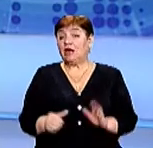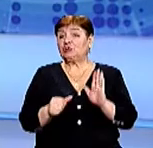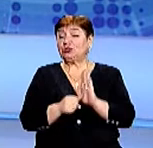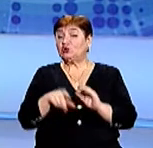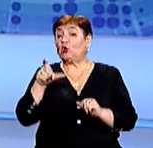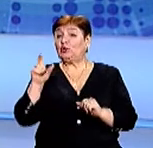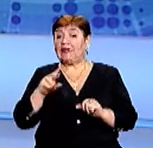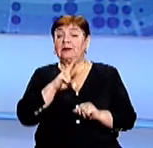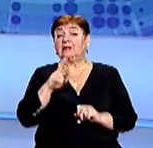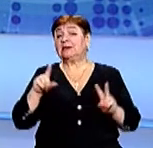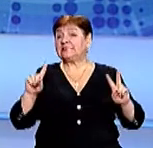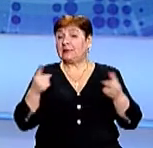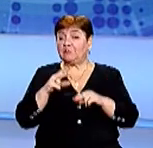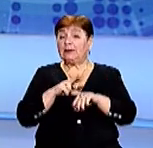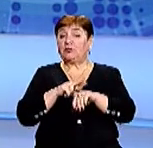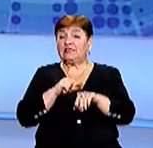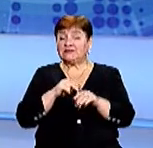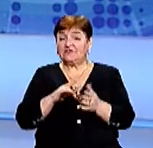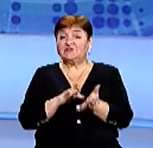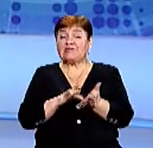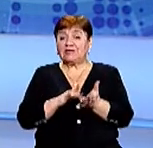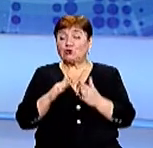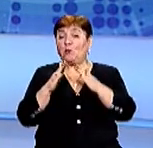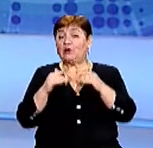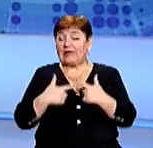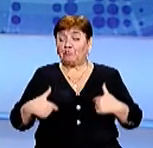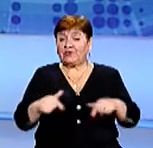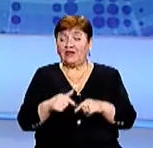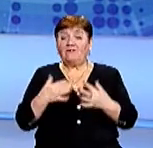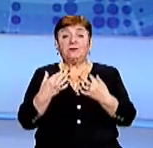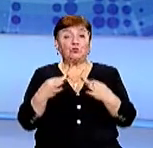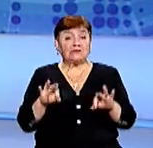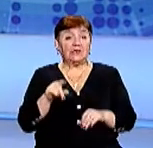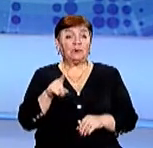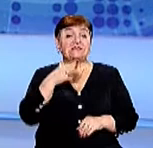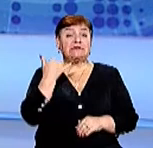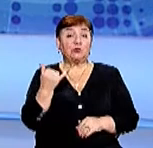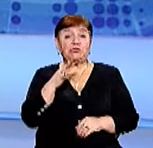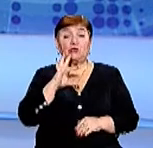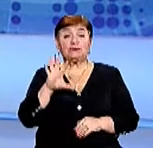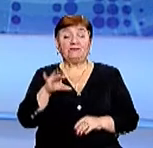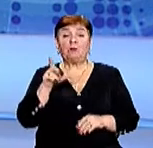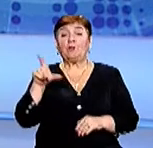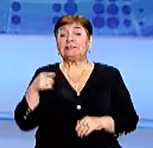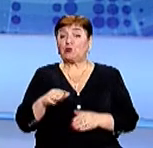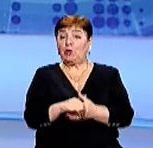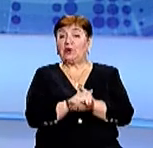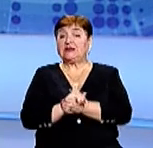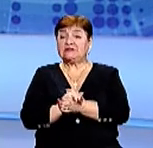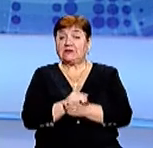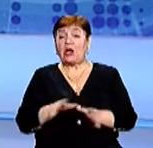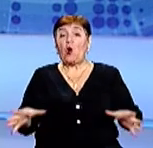Шістьох людей, яких затримали правоохоронці в ромському таборі в Ужгороді, відпустили. Про це сьогодні розповів керівник громадської